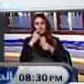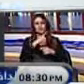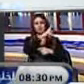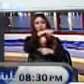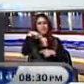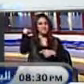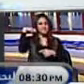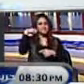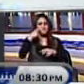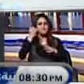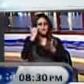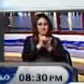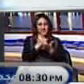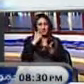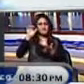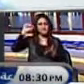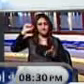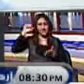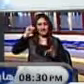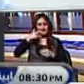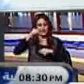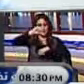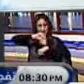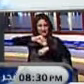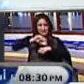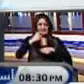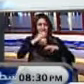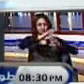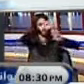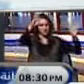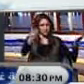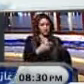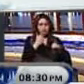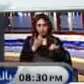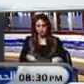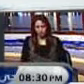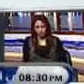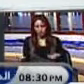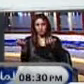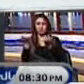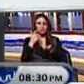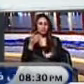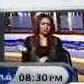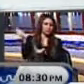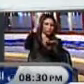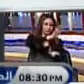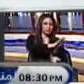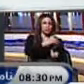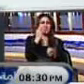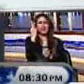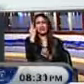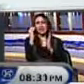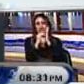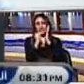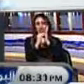مجلس المدينه في المكان بتاعه يعني، وبيلف كل يوم كل يوم ثلاث ايام في الاسبوع،